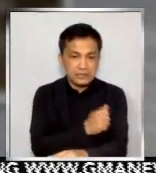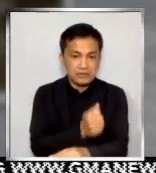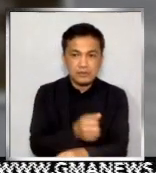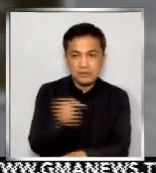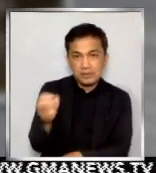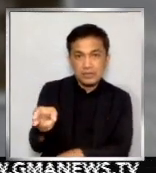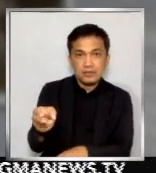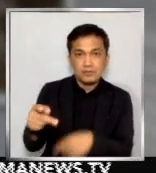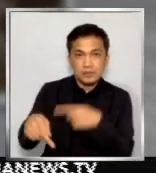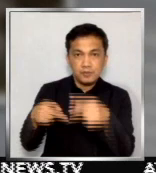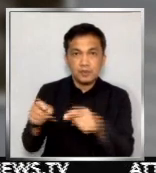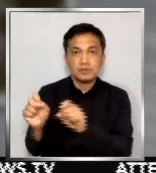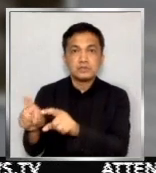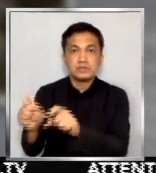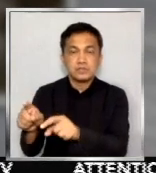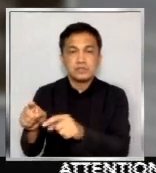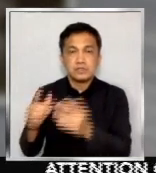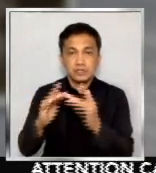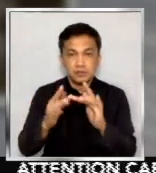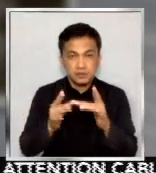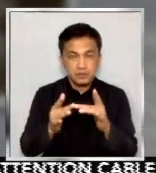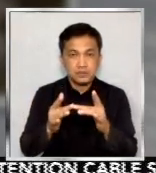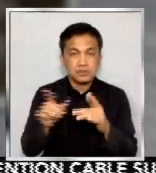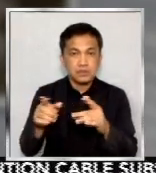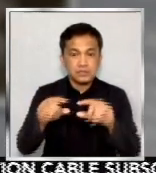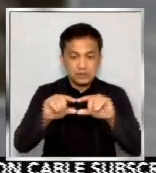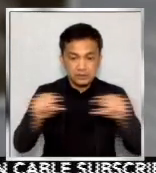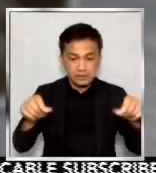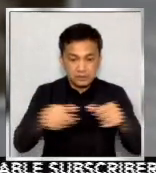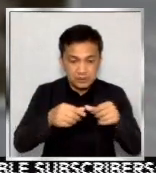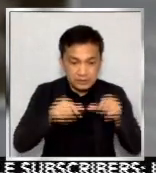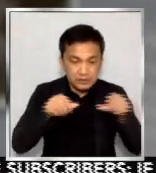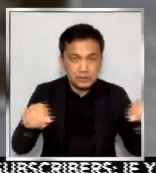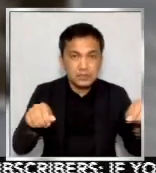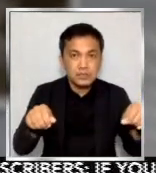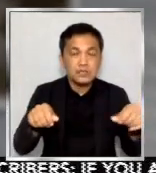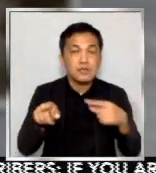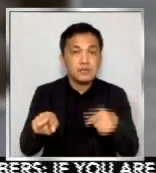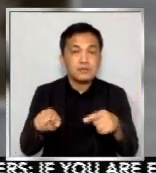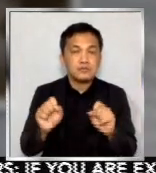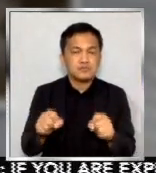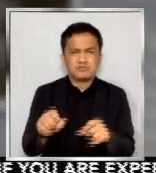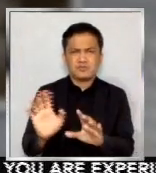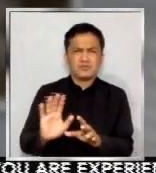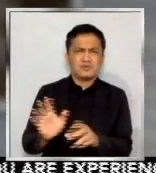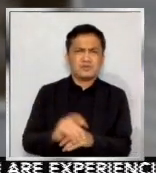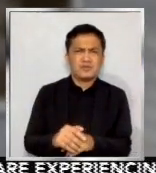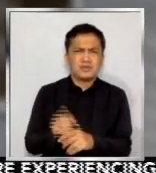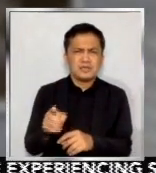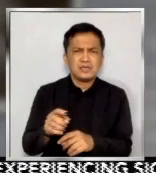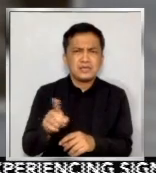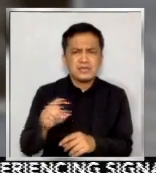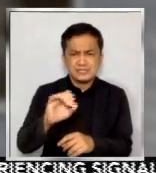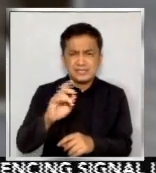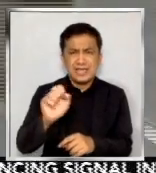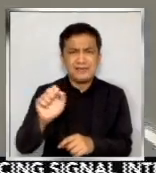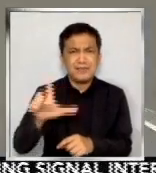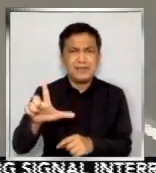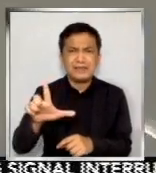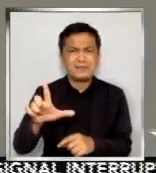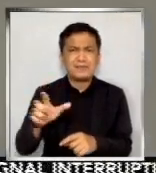na magbenta po online ng mga sticker na ito. I can only guess, para scalper ng ticket siguro yun sa